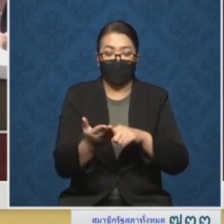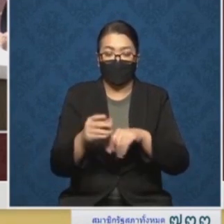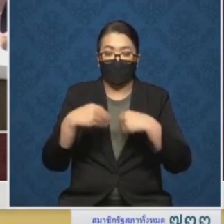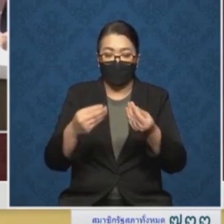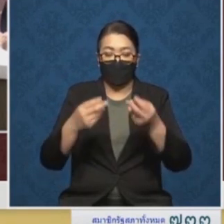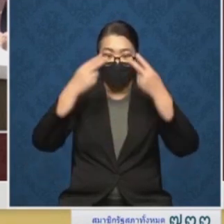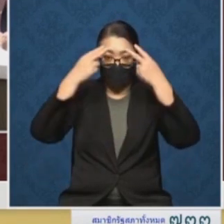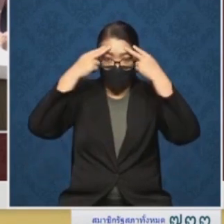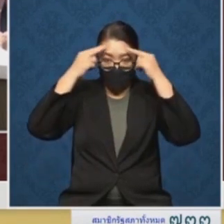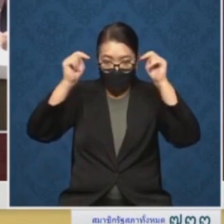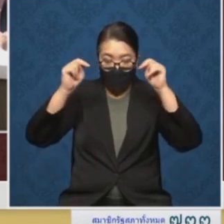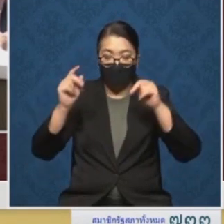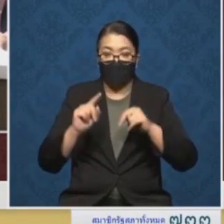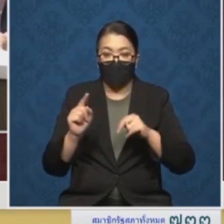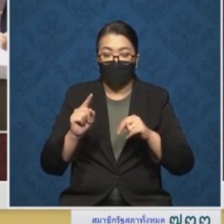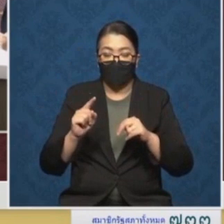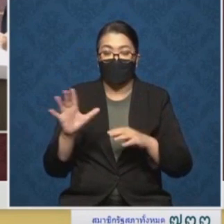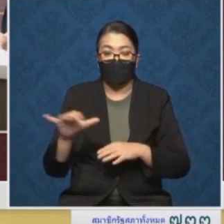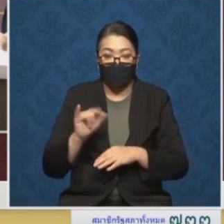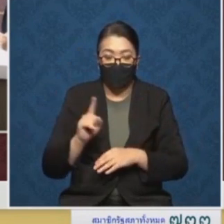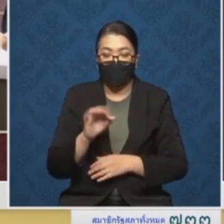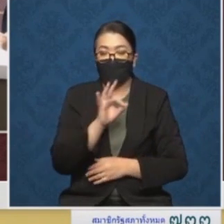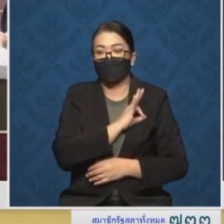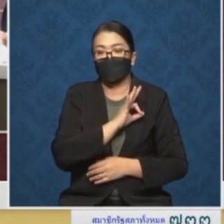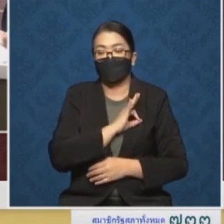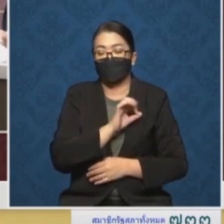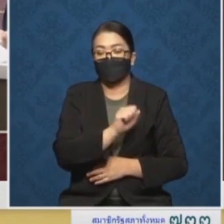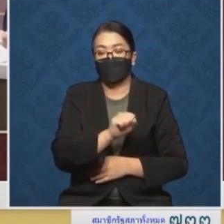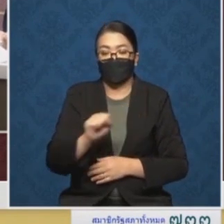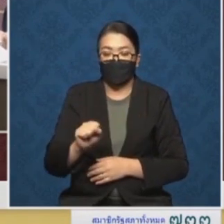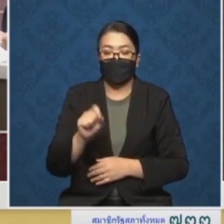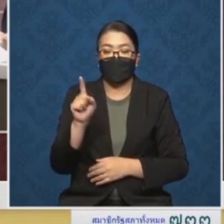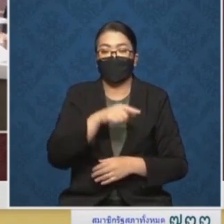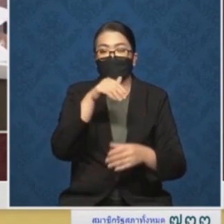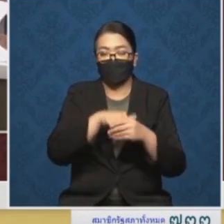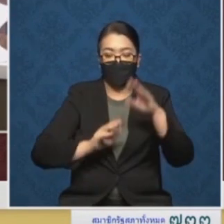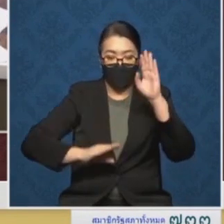รัฐมนตรีมาจากสมาชิกสภาผู้แทนราษฎรได้ด้วย